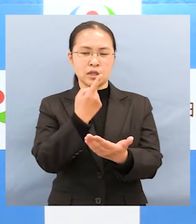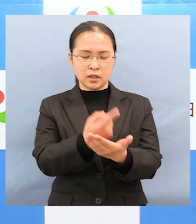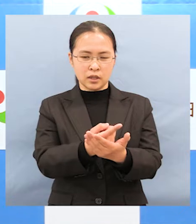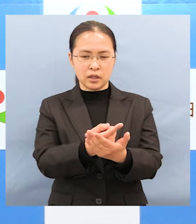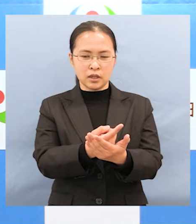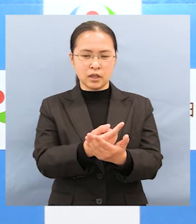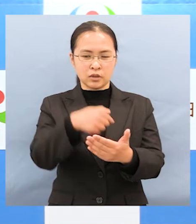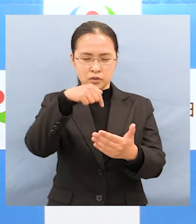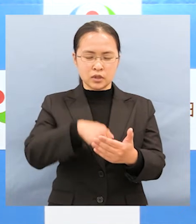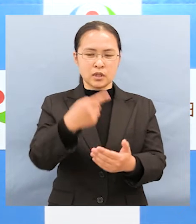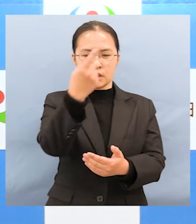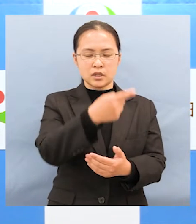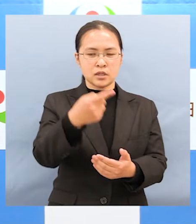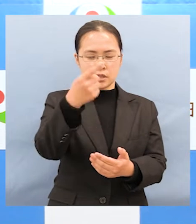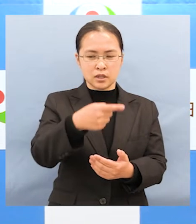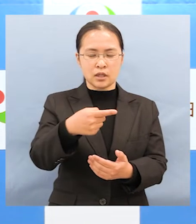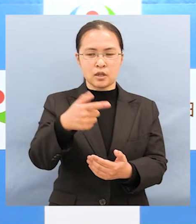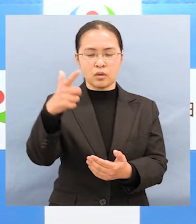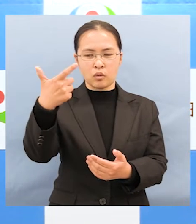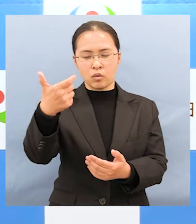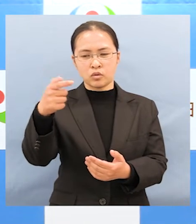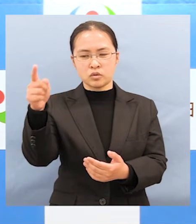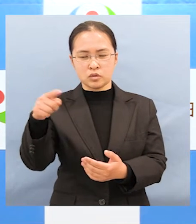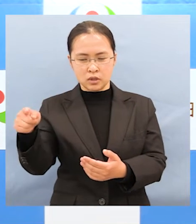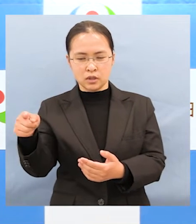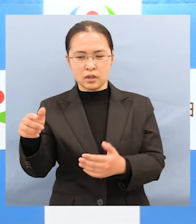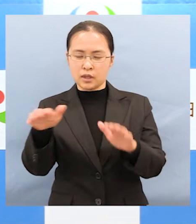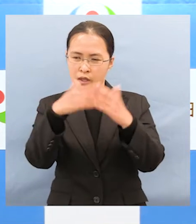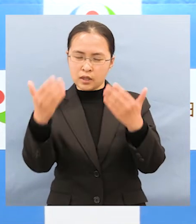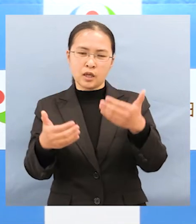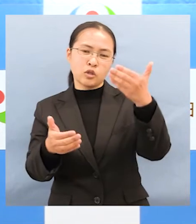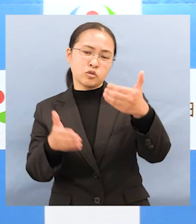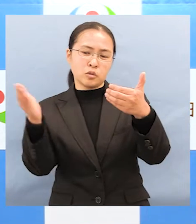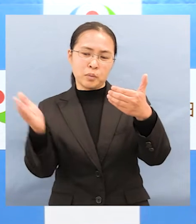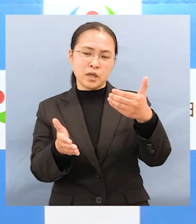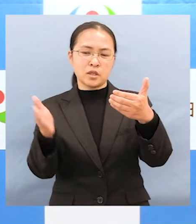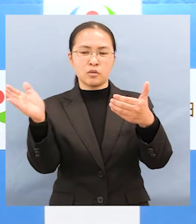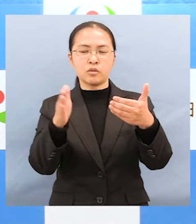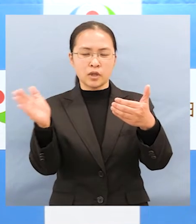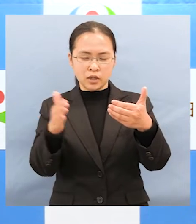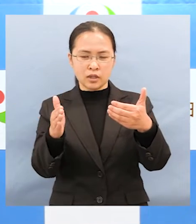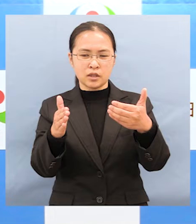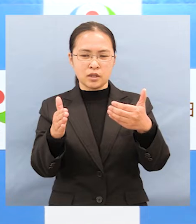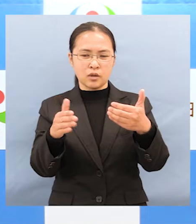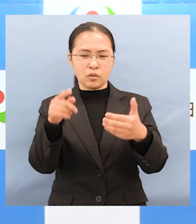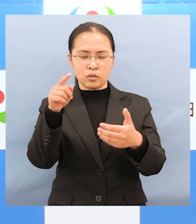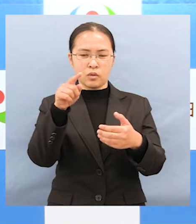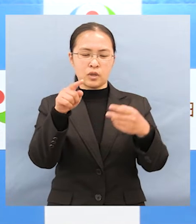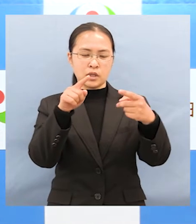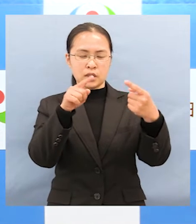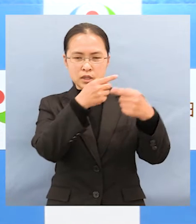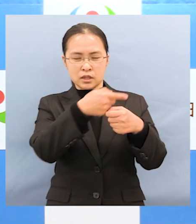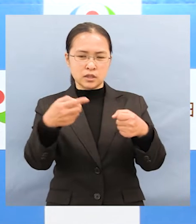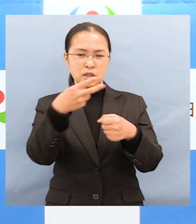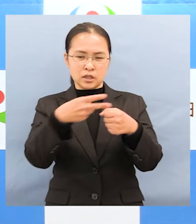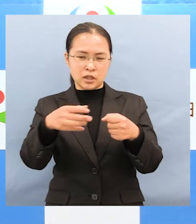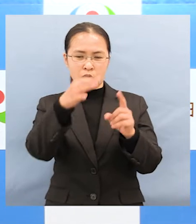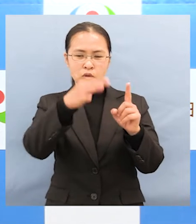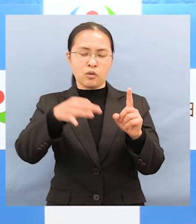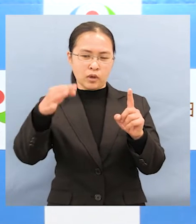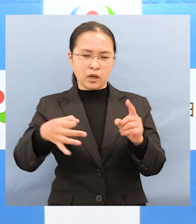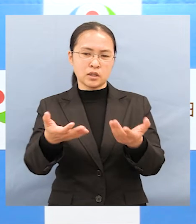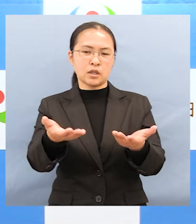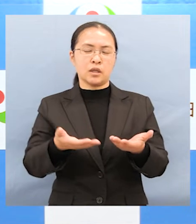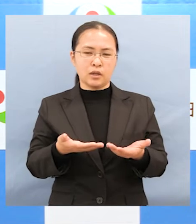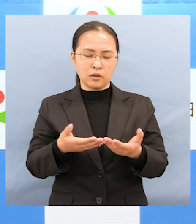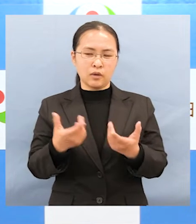て、1060人、1019人ということで、約9割ほどの方々がこの2つのところを評価していただいている